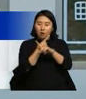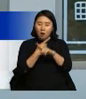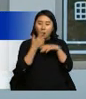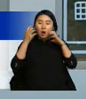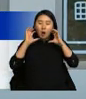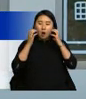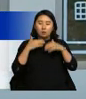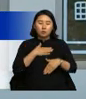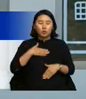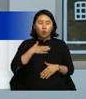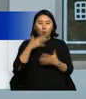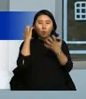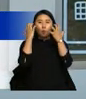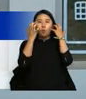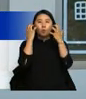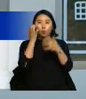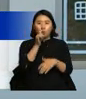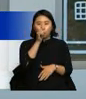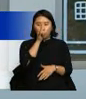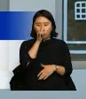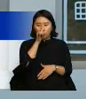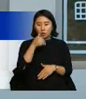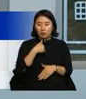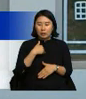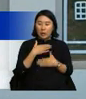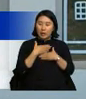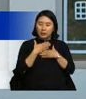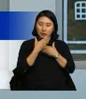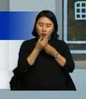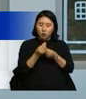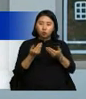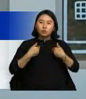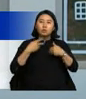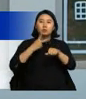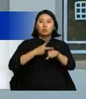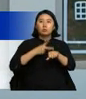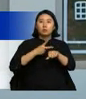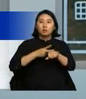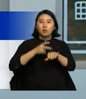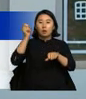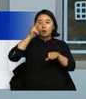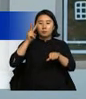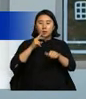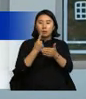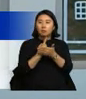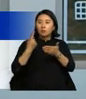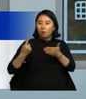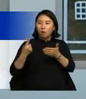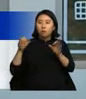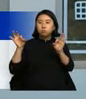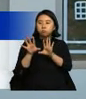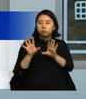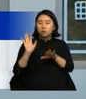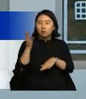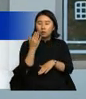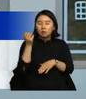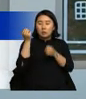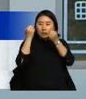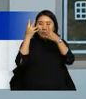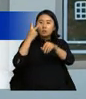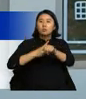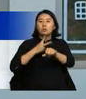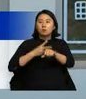그 아이가 정서적으로 혼란이 오는 거예요. 나한테 안전한 기지는 그 선생님이었는데 내 안전 기지가 사라졌어. 근데 새로